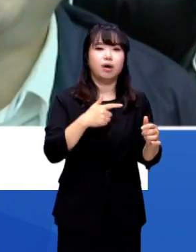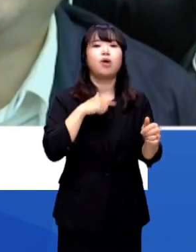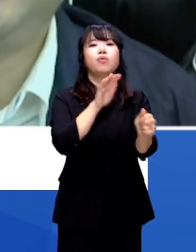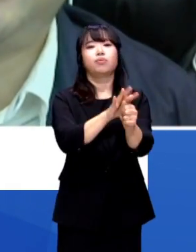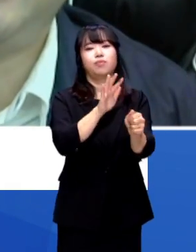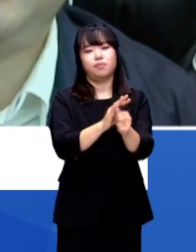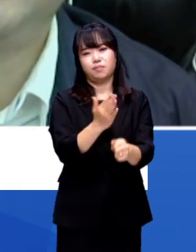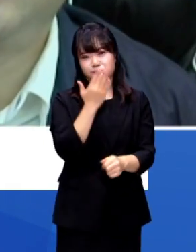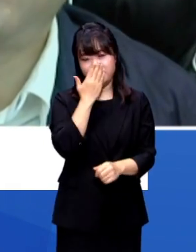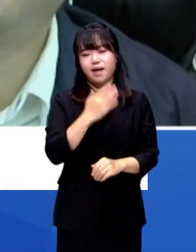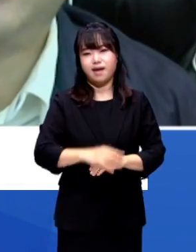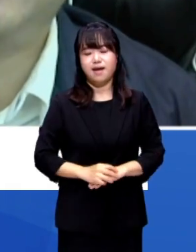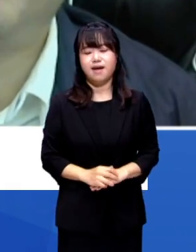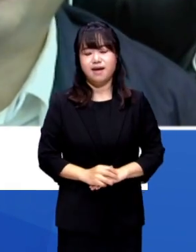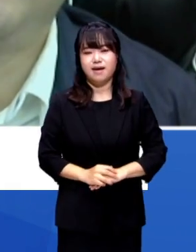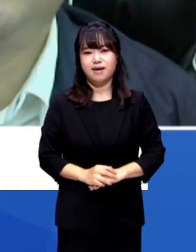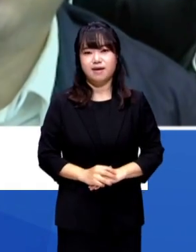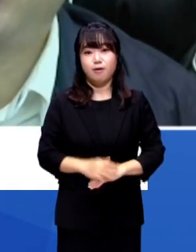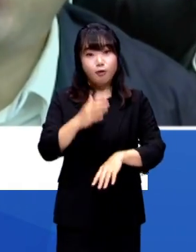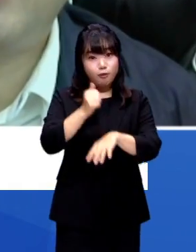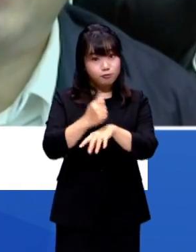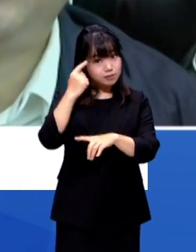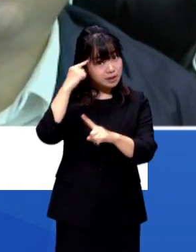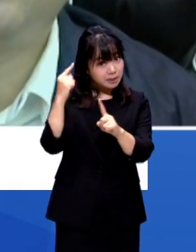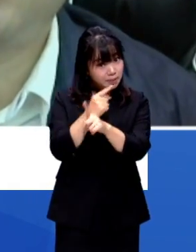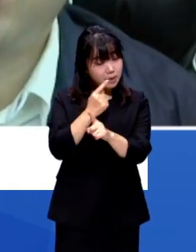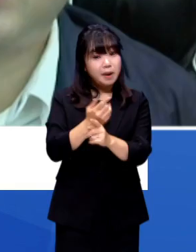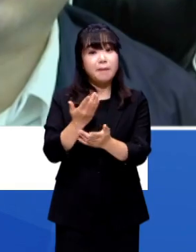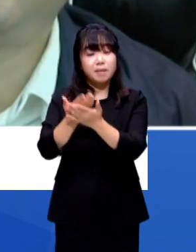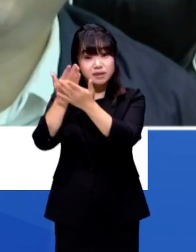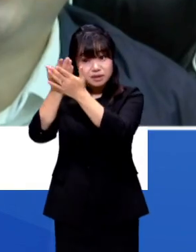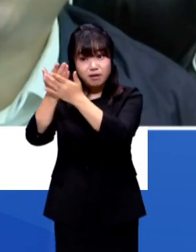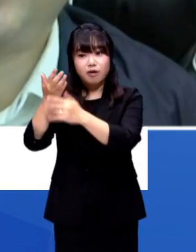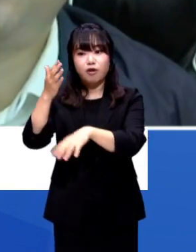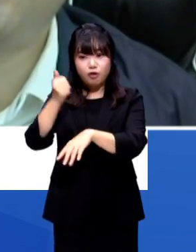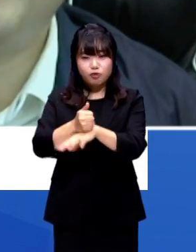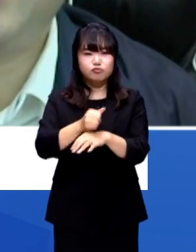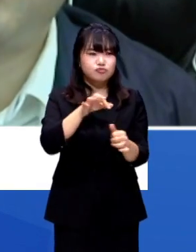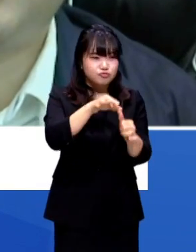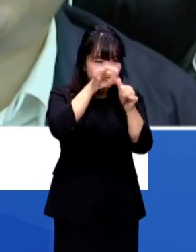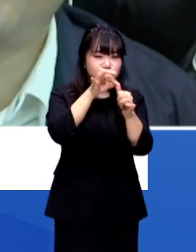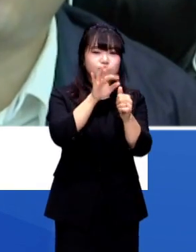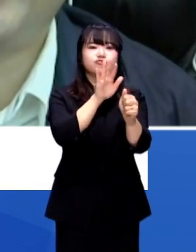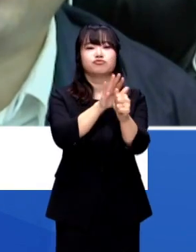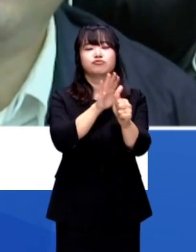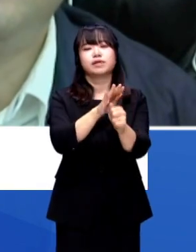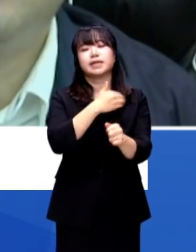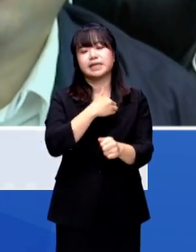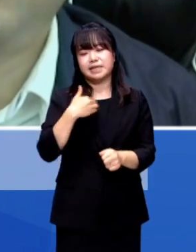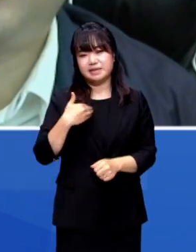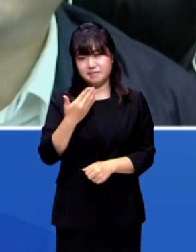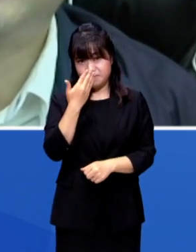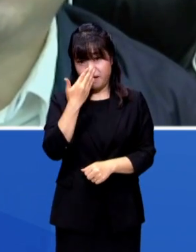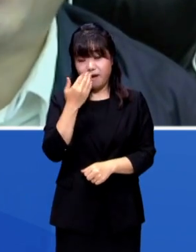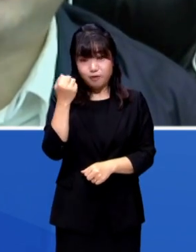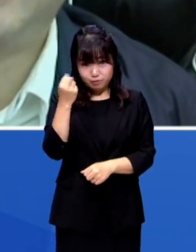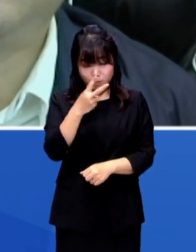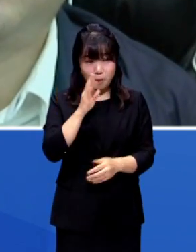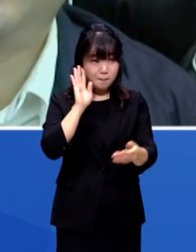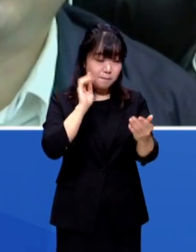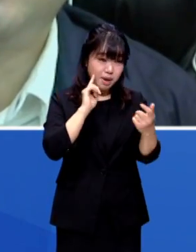그 시민의식이 성숙된다면 소아활동 그 구조활동에 도움이 될 것이라고 보고 있고 어떤